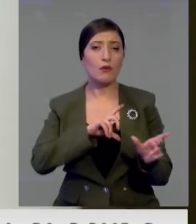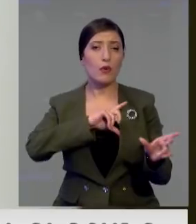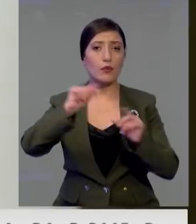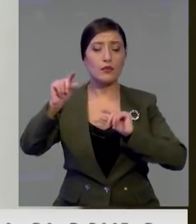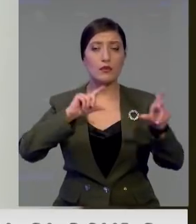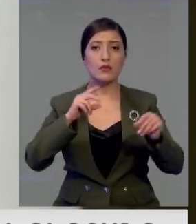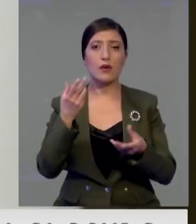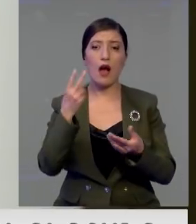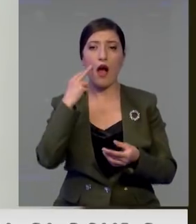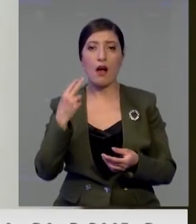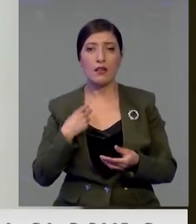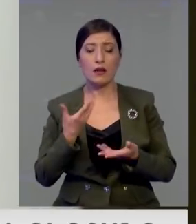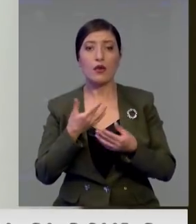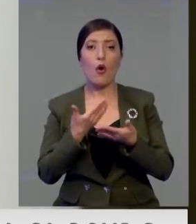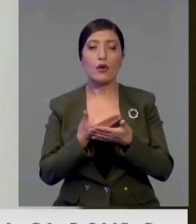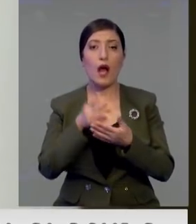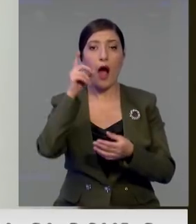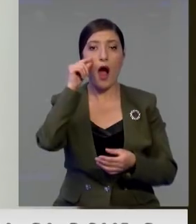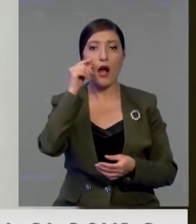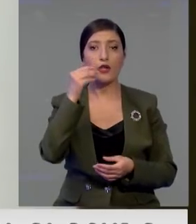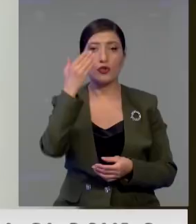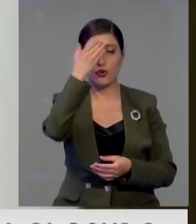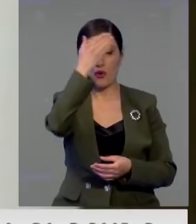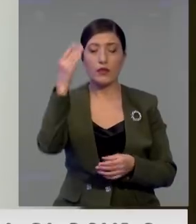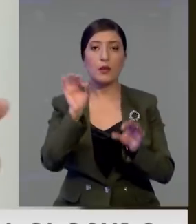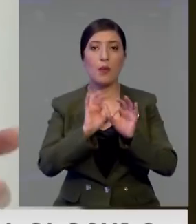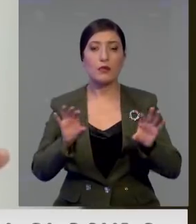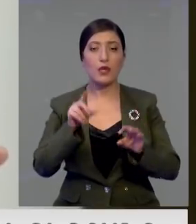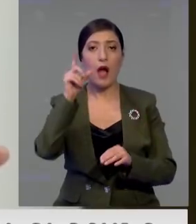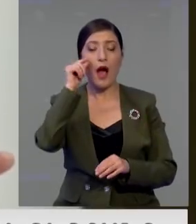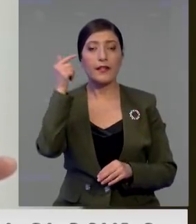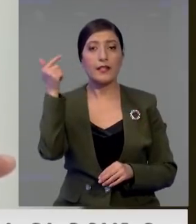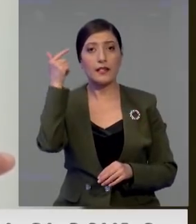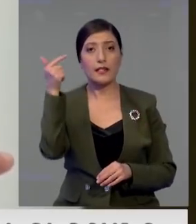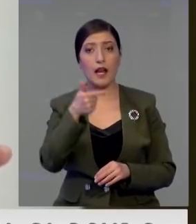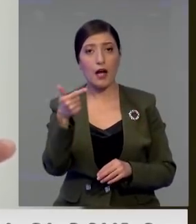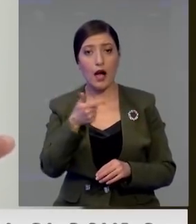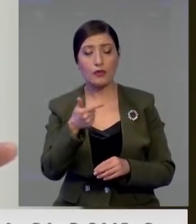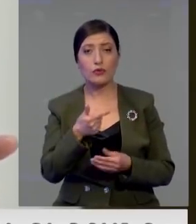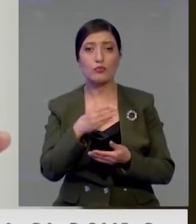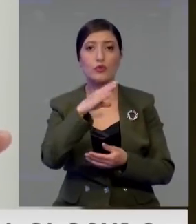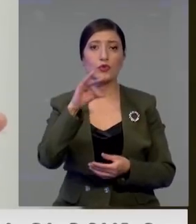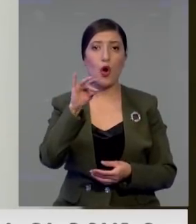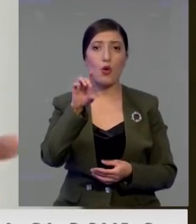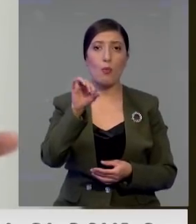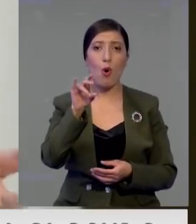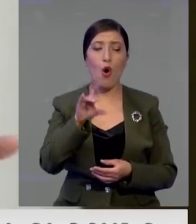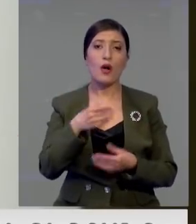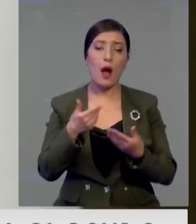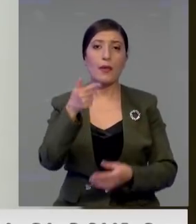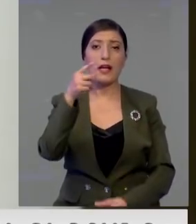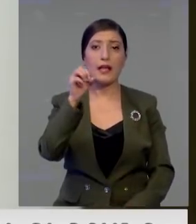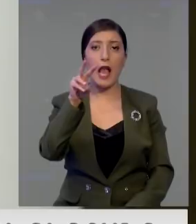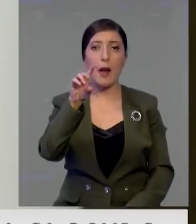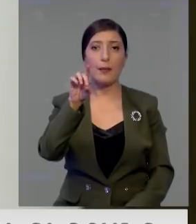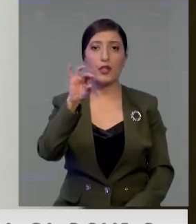հայ ժողովրդի պատմություն, բան, հայ գրականություն եւ հայոց լեզու Սորբոնում կամ բանում, Քեմբրիջում